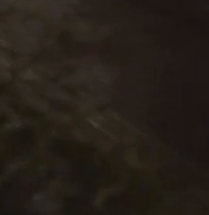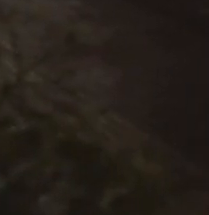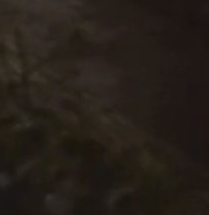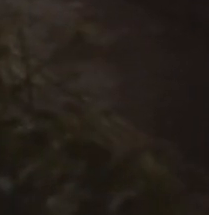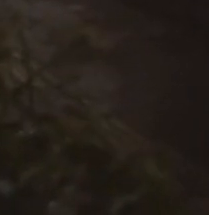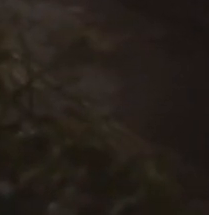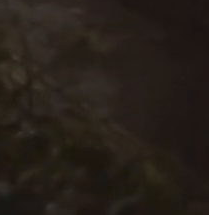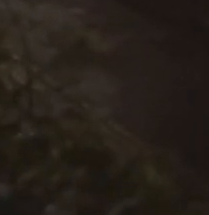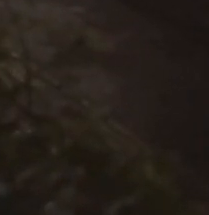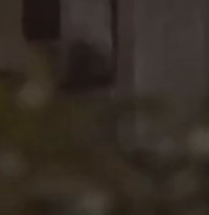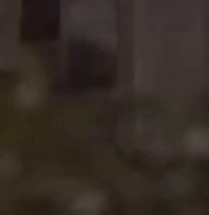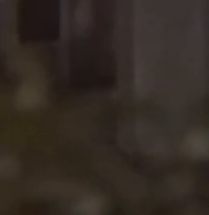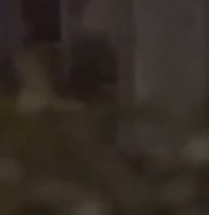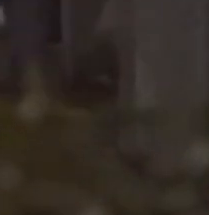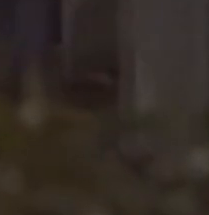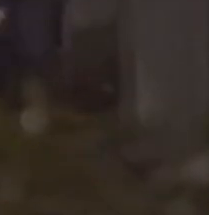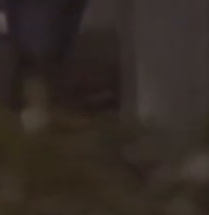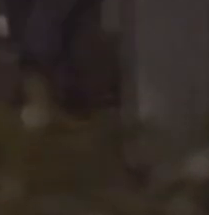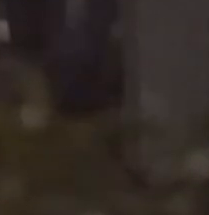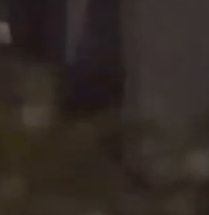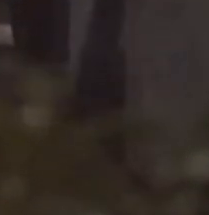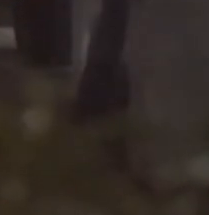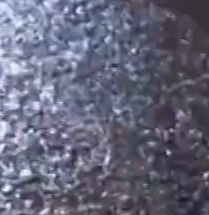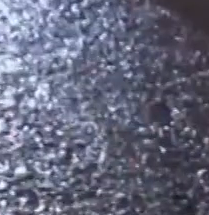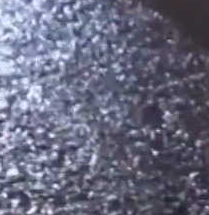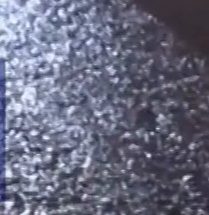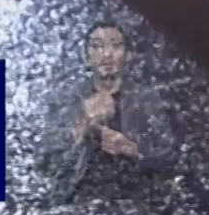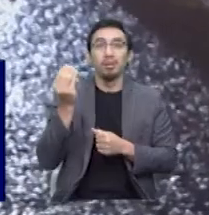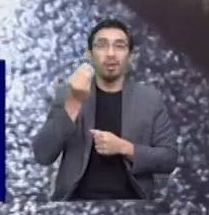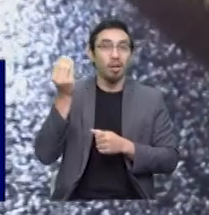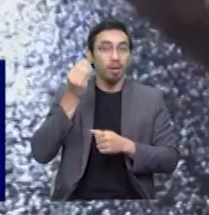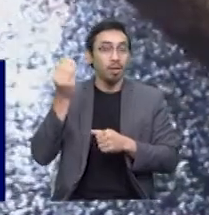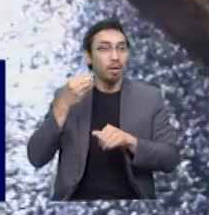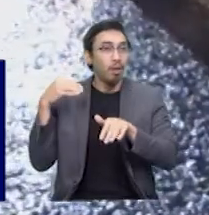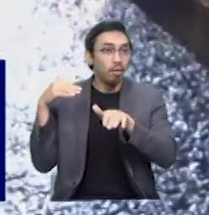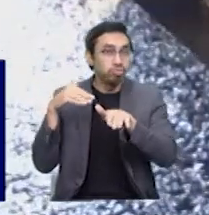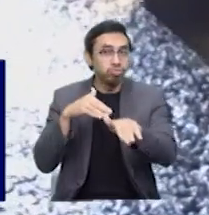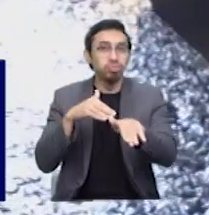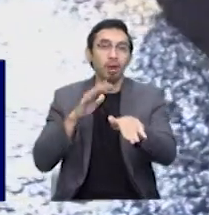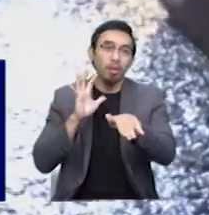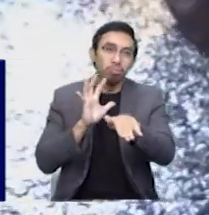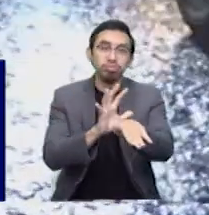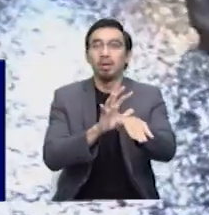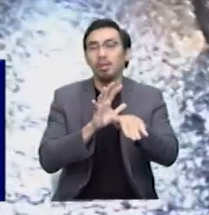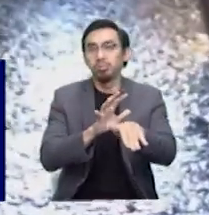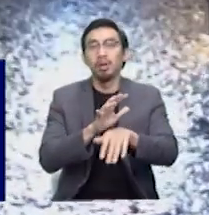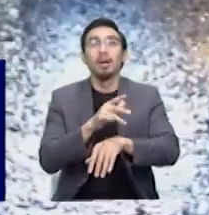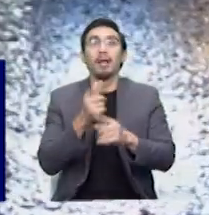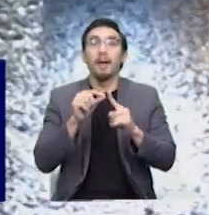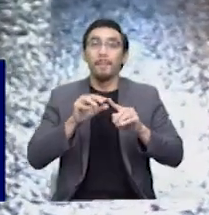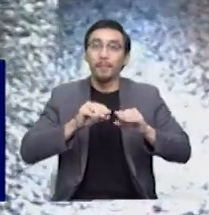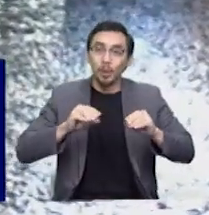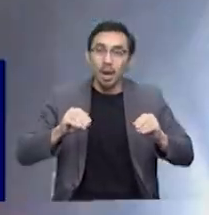sekitar Jalan Asia Afrika dampak menumpuknya wisatawan. Sejumlah petugas disiagakan di sekitar area wisata